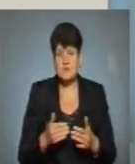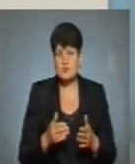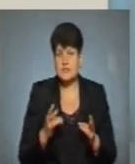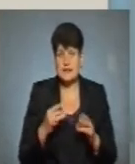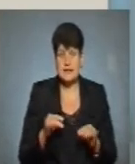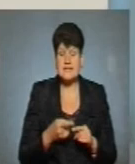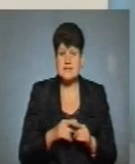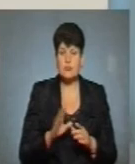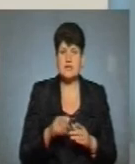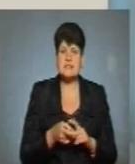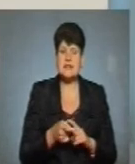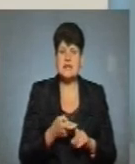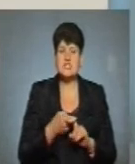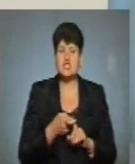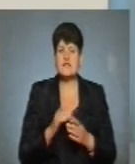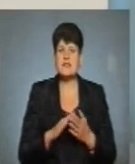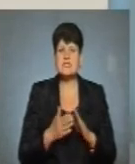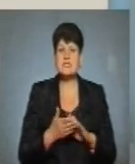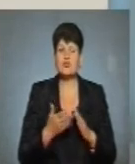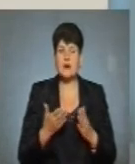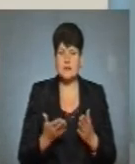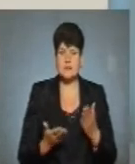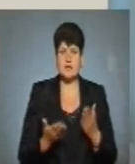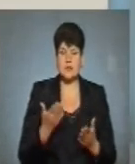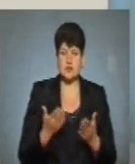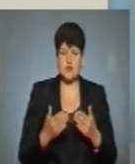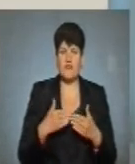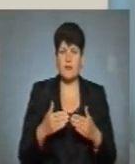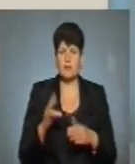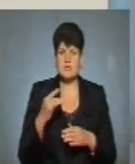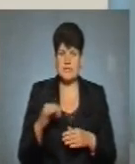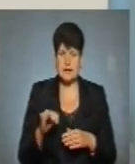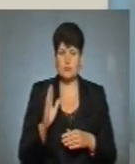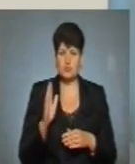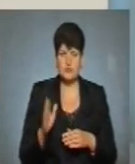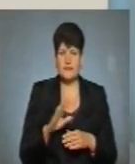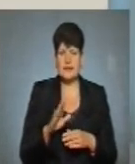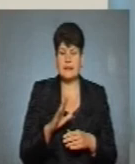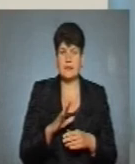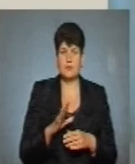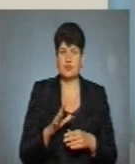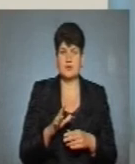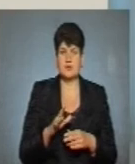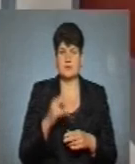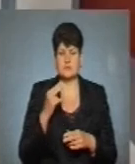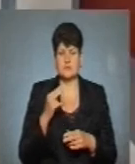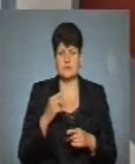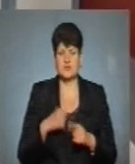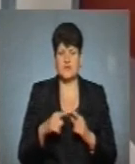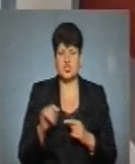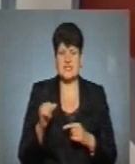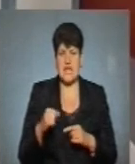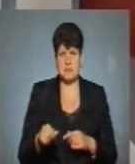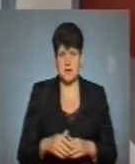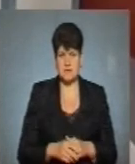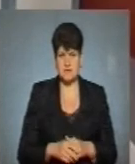від епідситуації. Якщо випускний буде, то він не раніше буде кінця липня і серпня, чи серпня. А